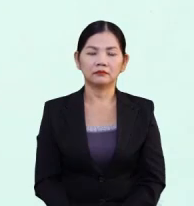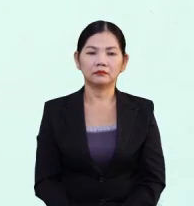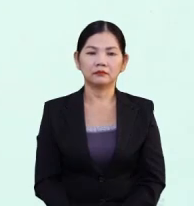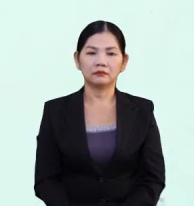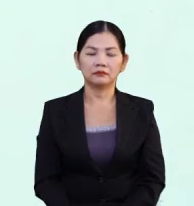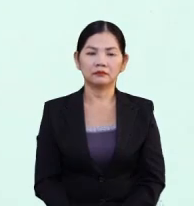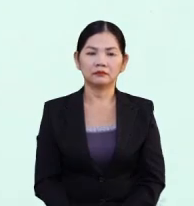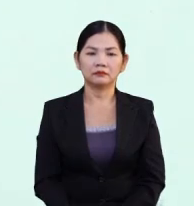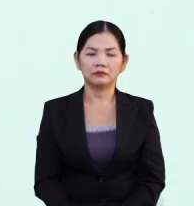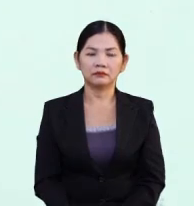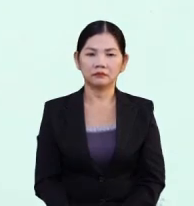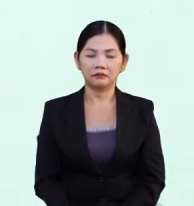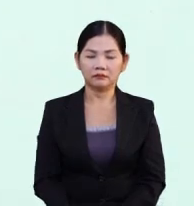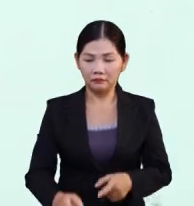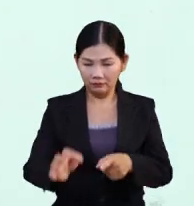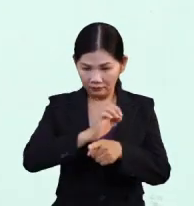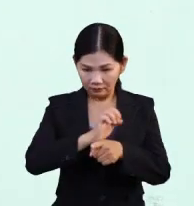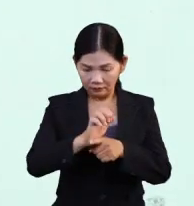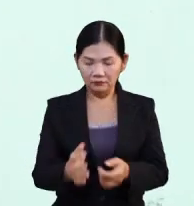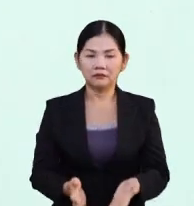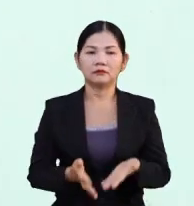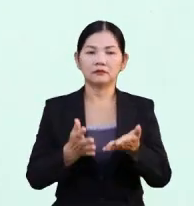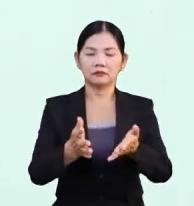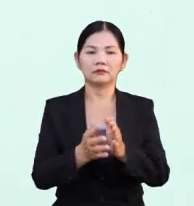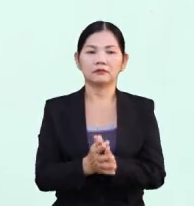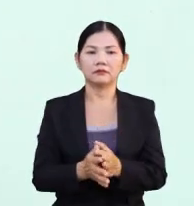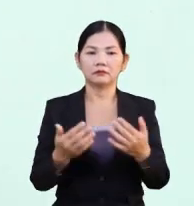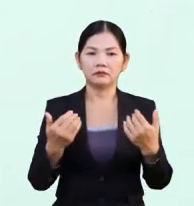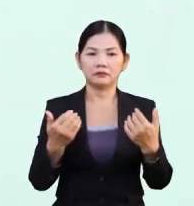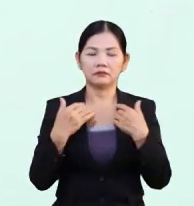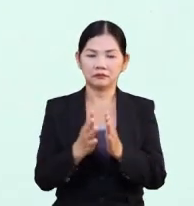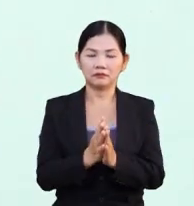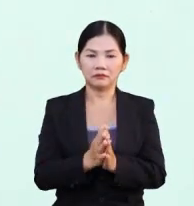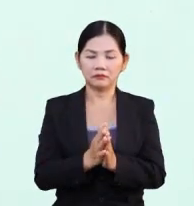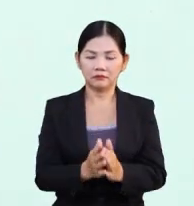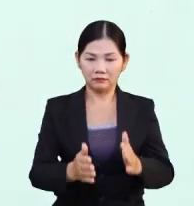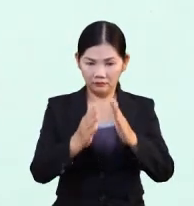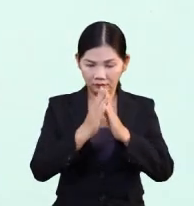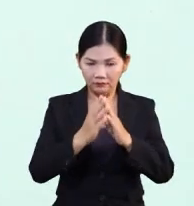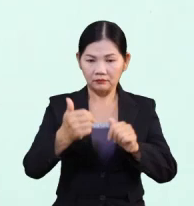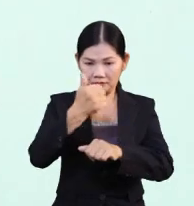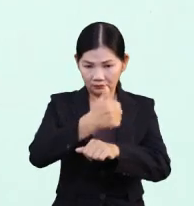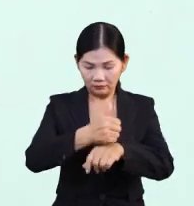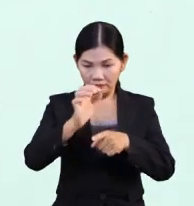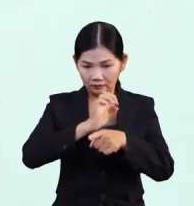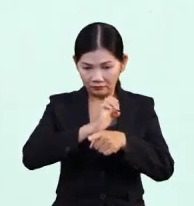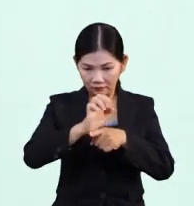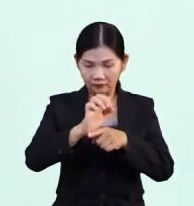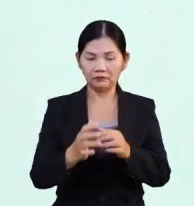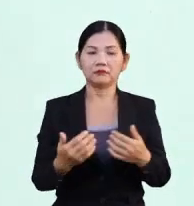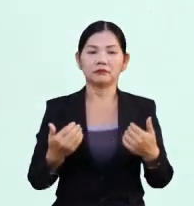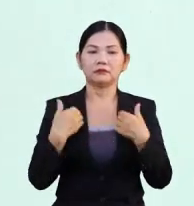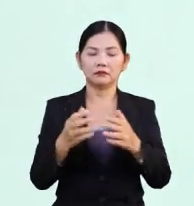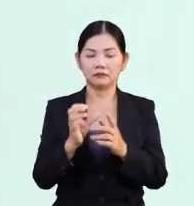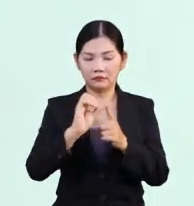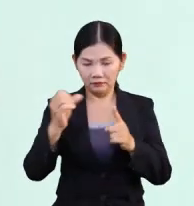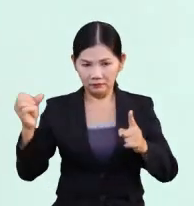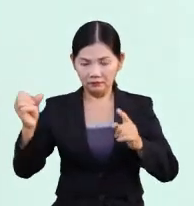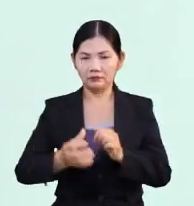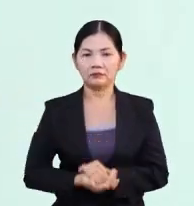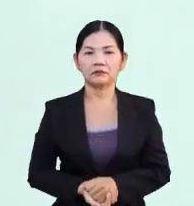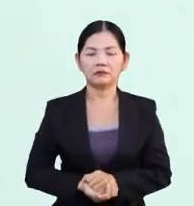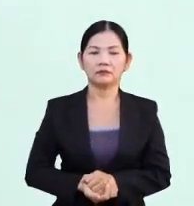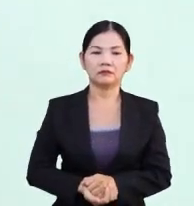Chà, chẳng chùm nát kì cạp tia đây nên cố đã con phơi nè nha. Cứ cho bằng cắt bỏ thiên chùm nát. Tăng là bà lấy khẳng